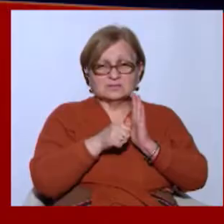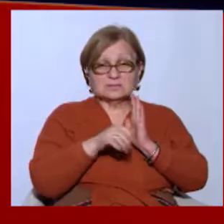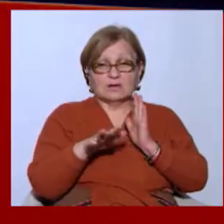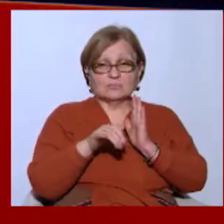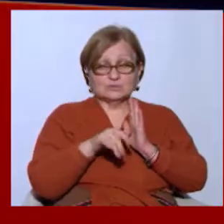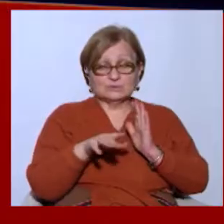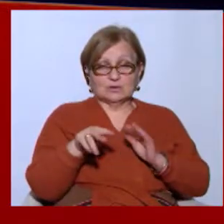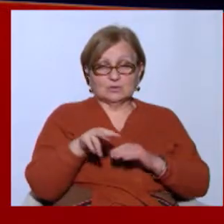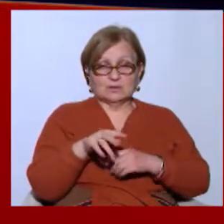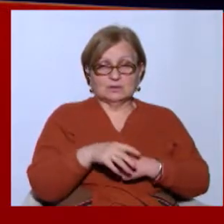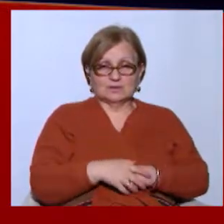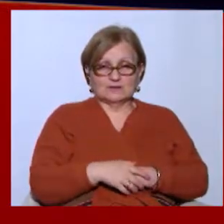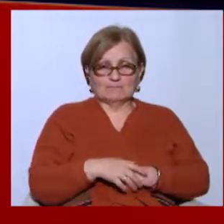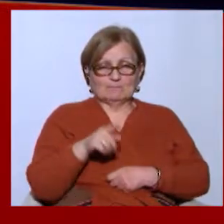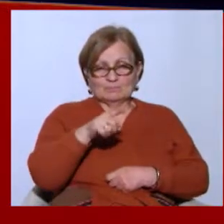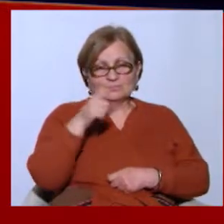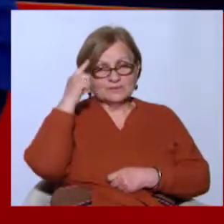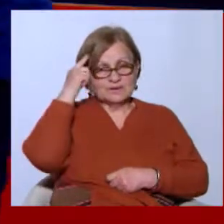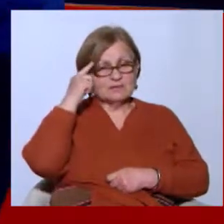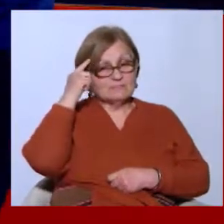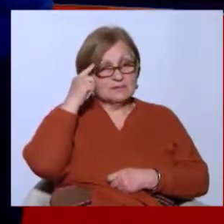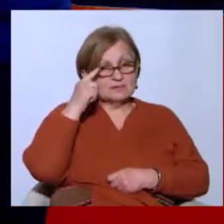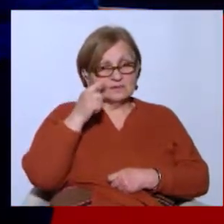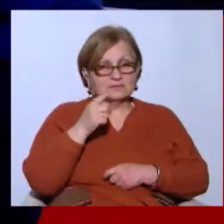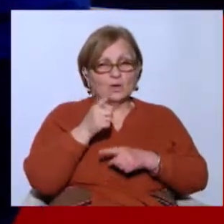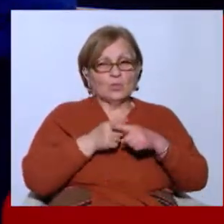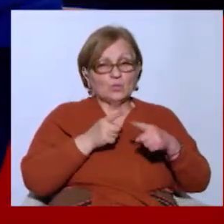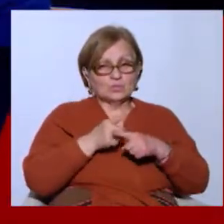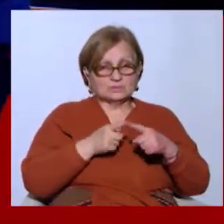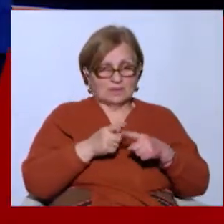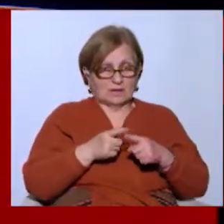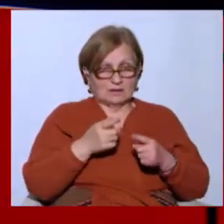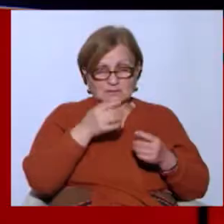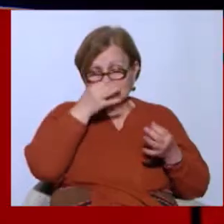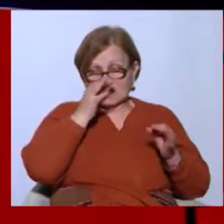ლარი. დაიწყეთ ფიქრი, მეც დაფაზე მოვამზადებ.